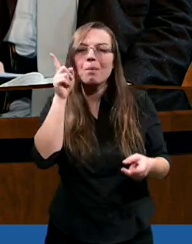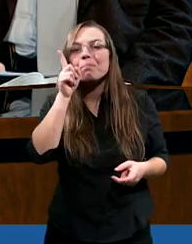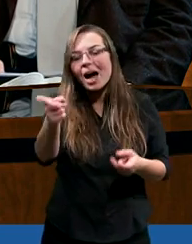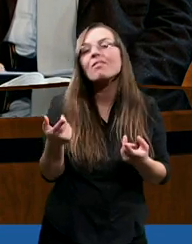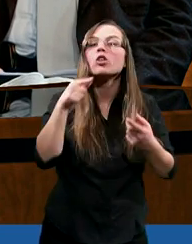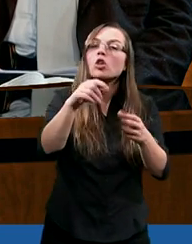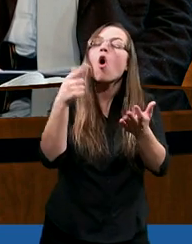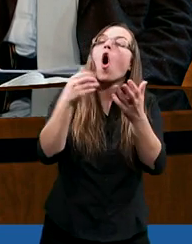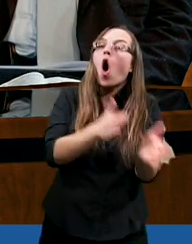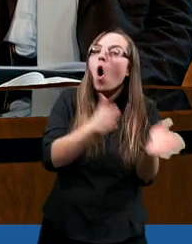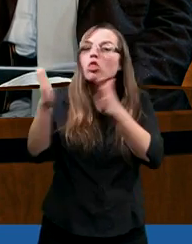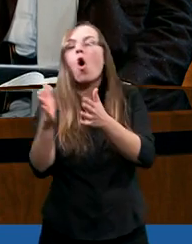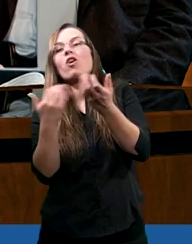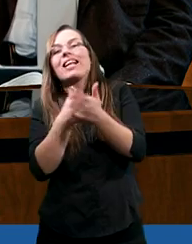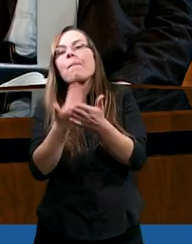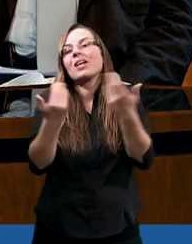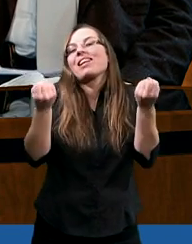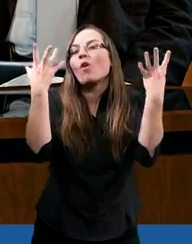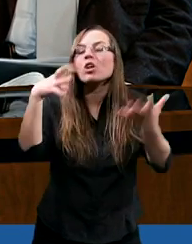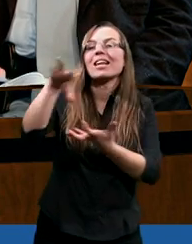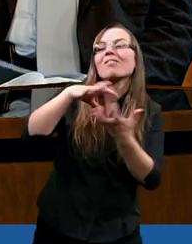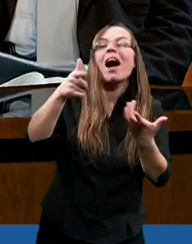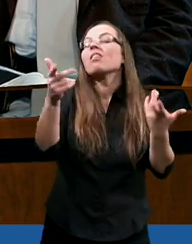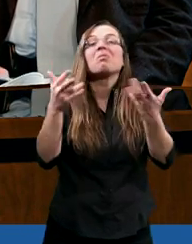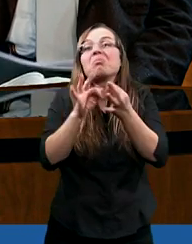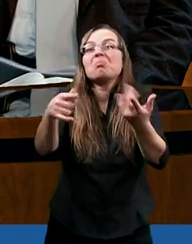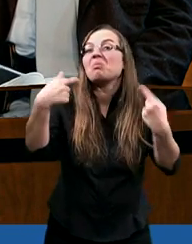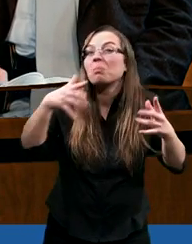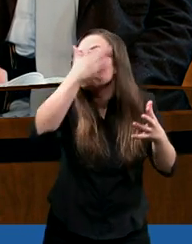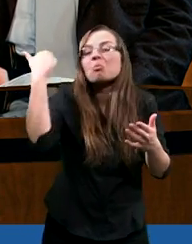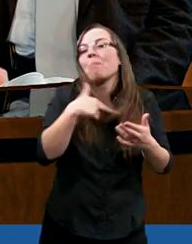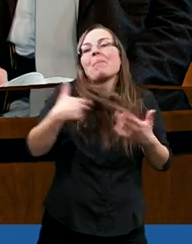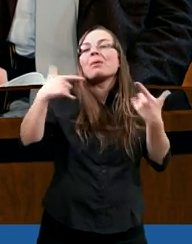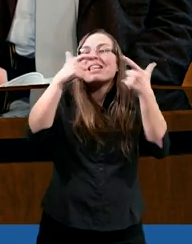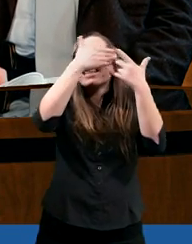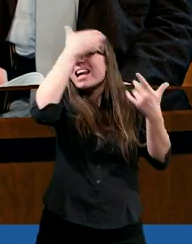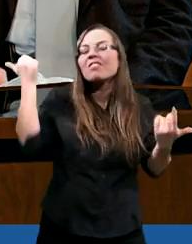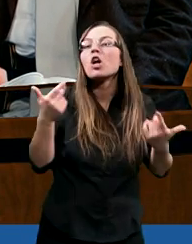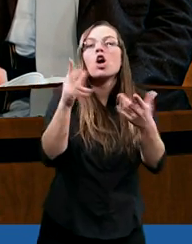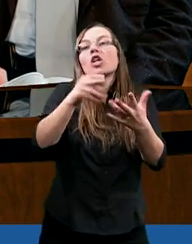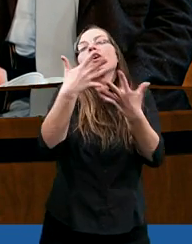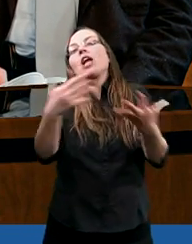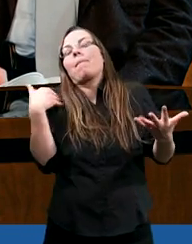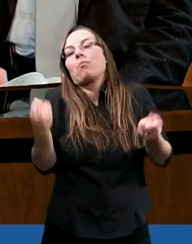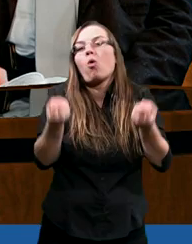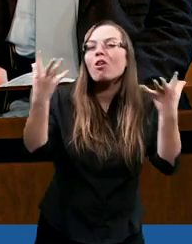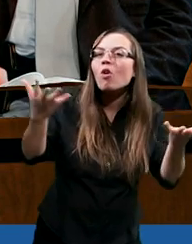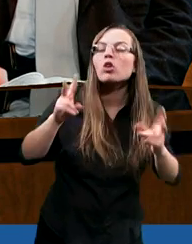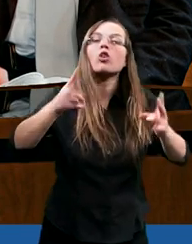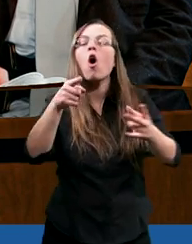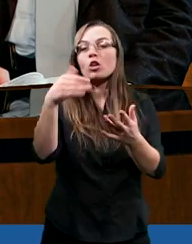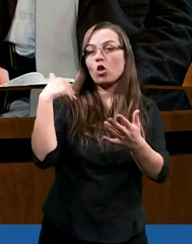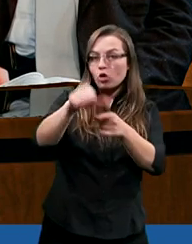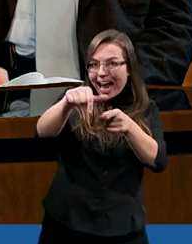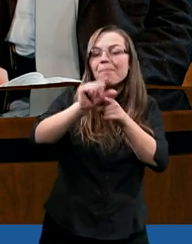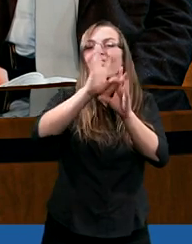Odnośnie stworzenia, przecież nikt wtedy nie był. Jak Ziemia była stwarzana, a jest opisane